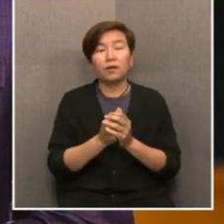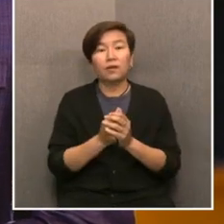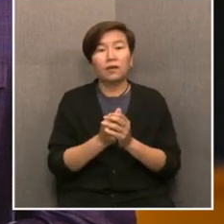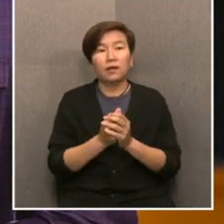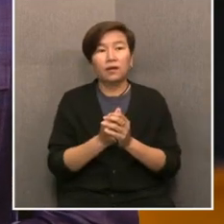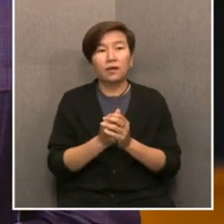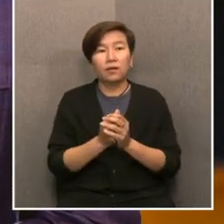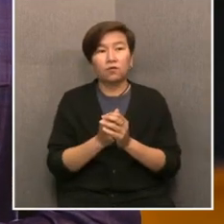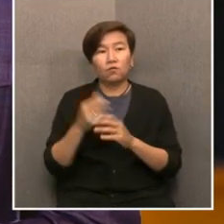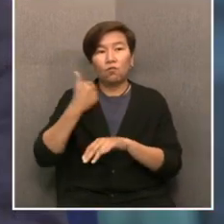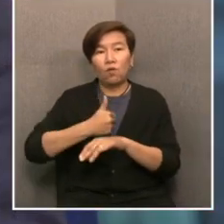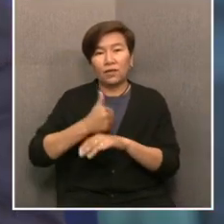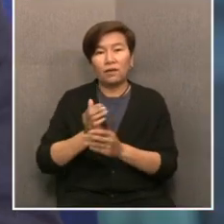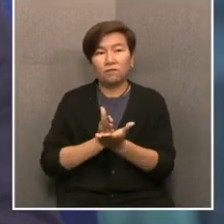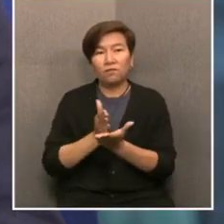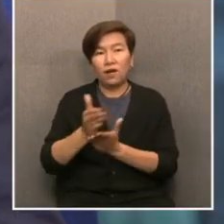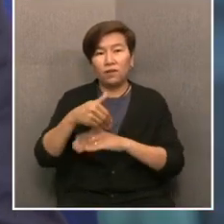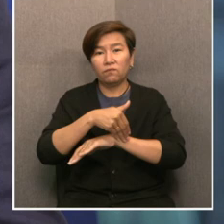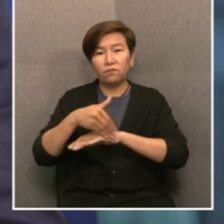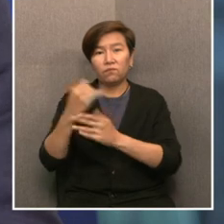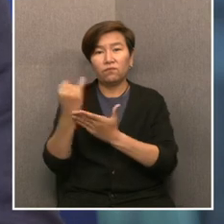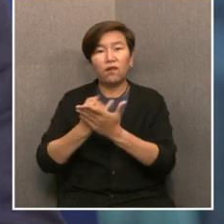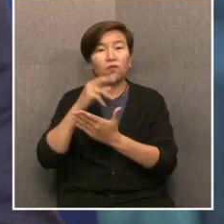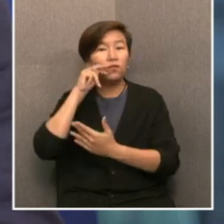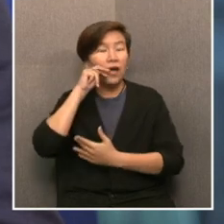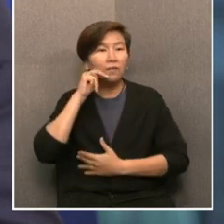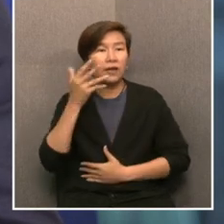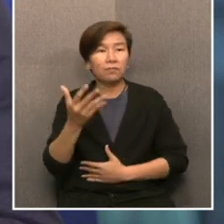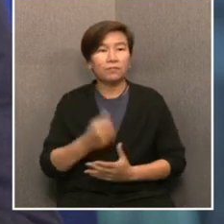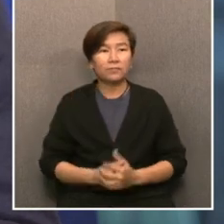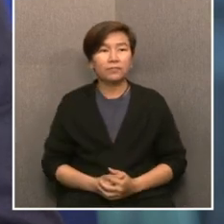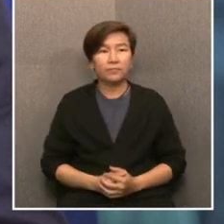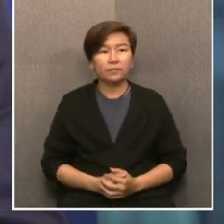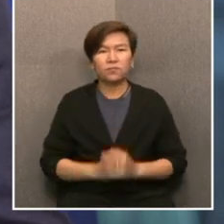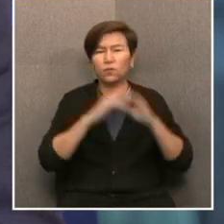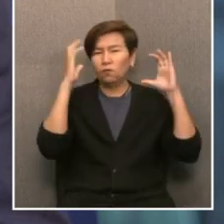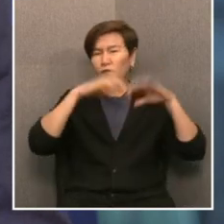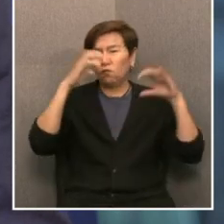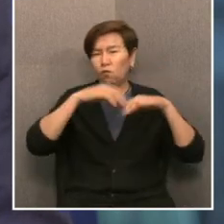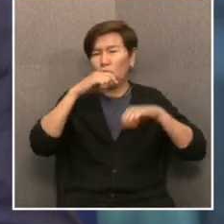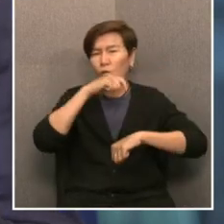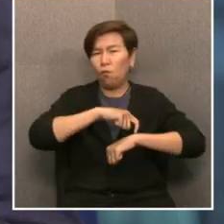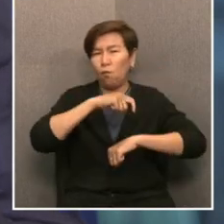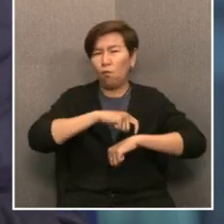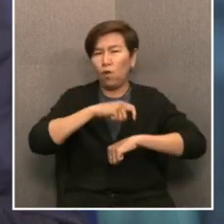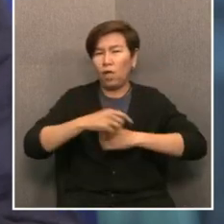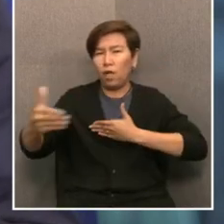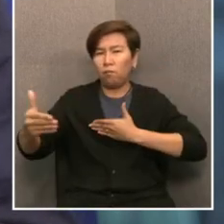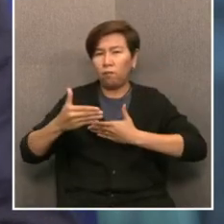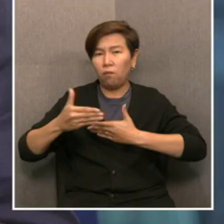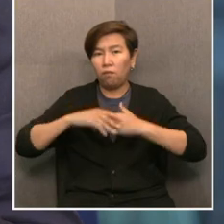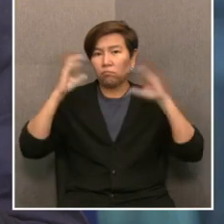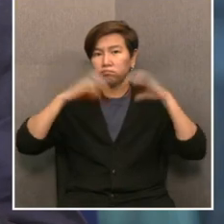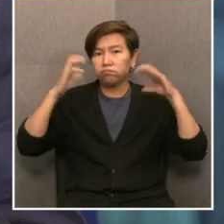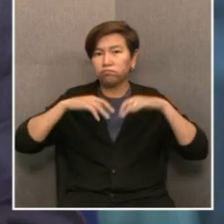วิศวกรรมชลประทานครับ สถานการณ์การเกิดฝนตกเนี่ยบางทีมันตกหนักในช่วงเวลาที่สั้นลงจากที่อาจจะเกิดตก100มิล